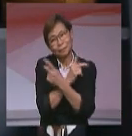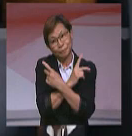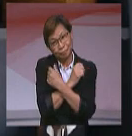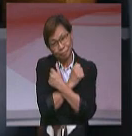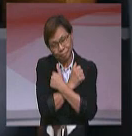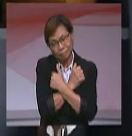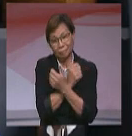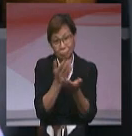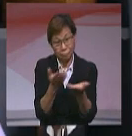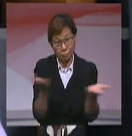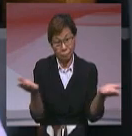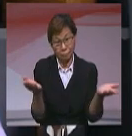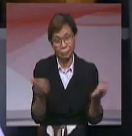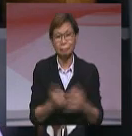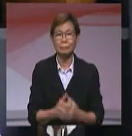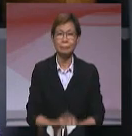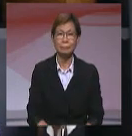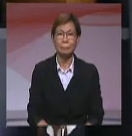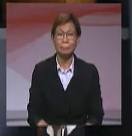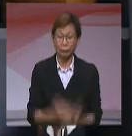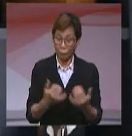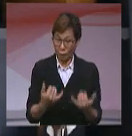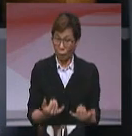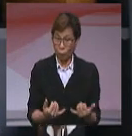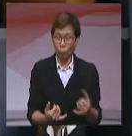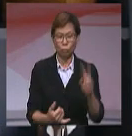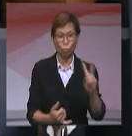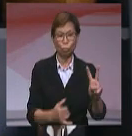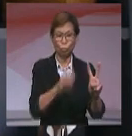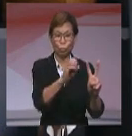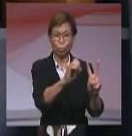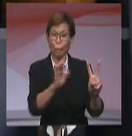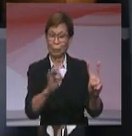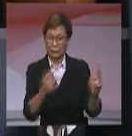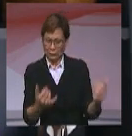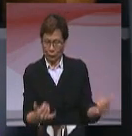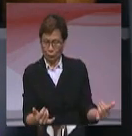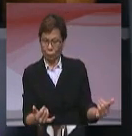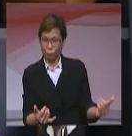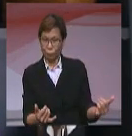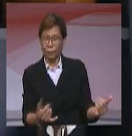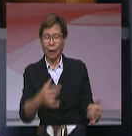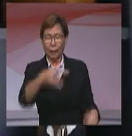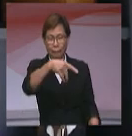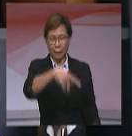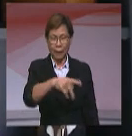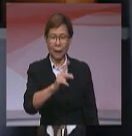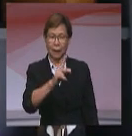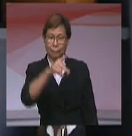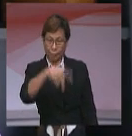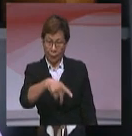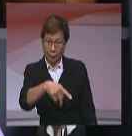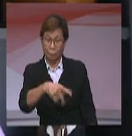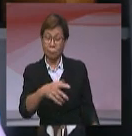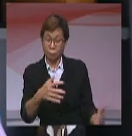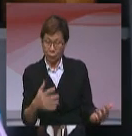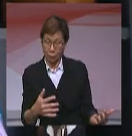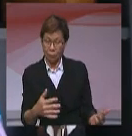sekalian. Hari ini masuk hari ke-208 PKP dan